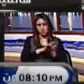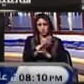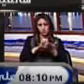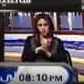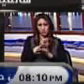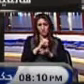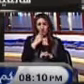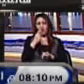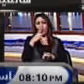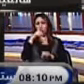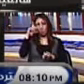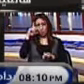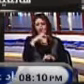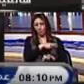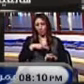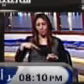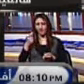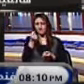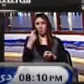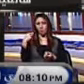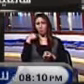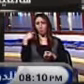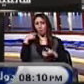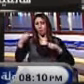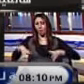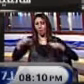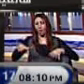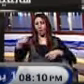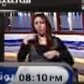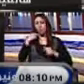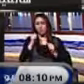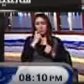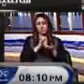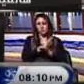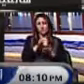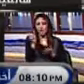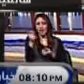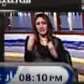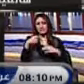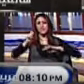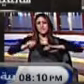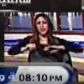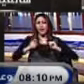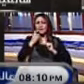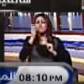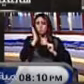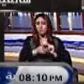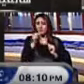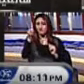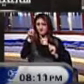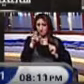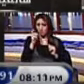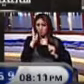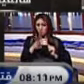في ايده هذا القرار يا فندم؟ لا وحضرتك دي طبعا دي متروكه للسلطه المختصه القائمه بالنظر في تجديد